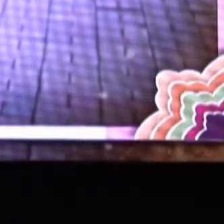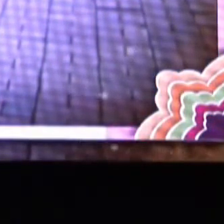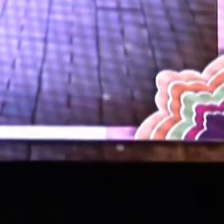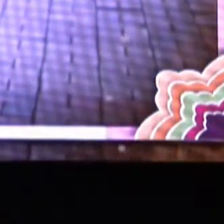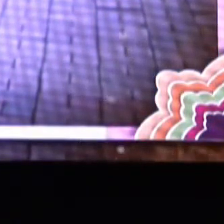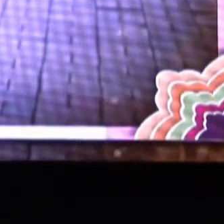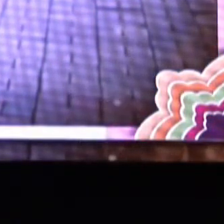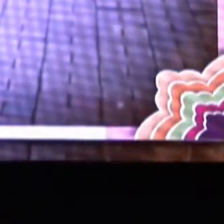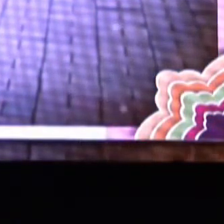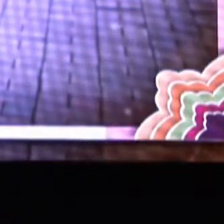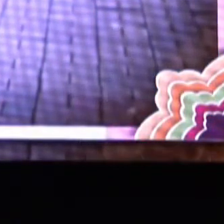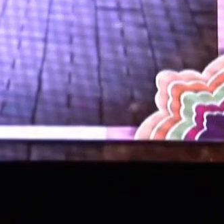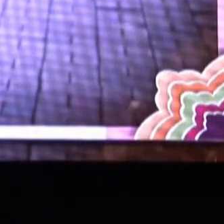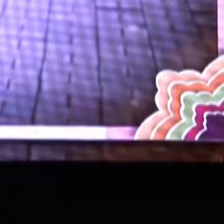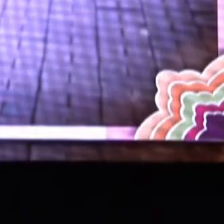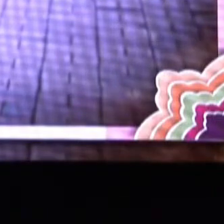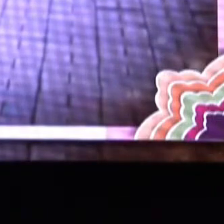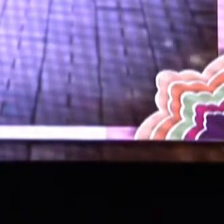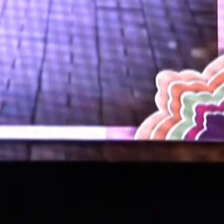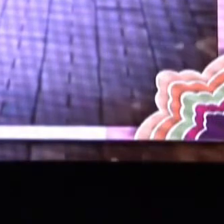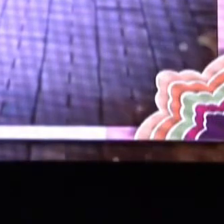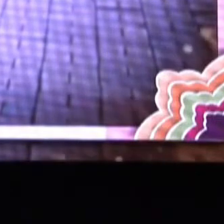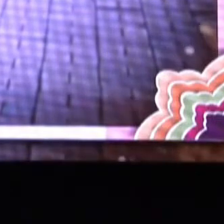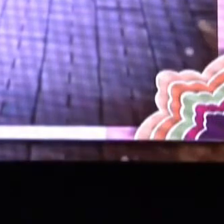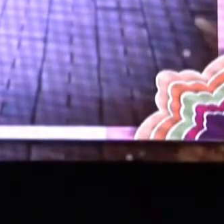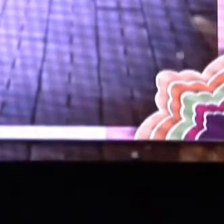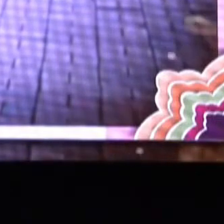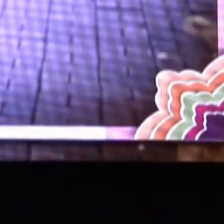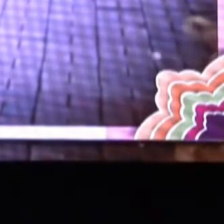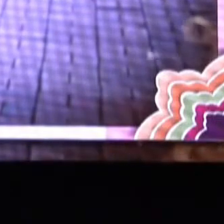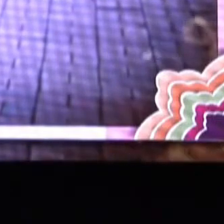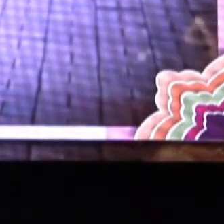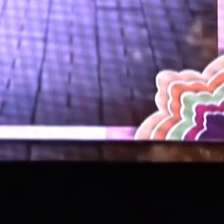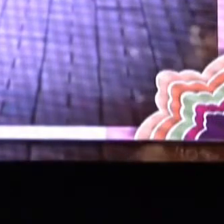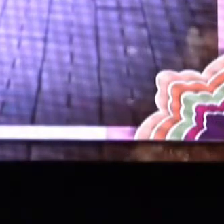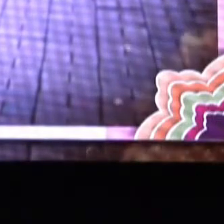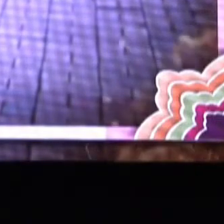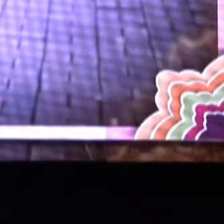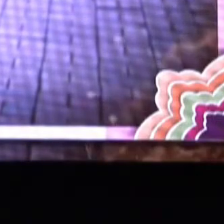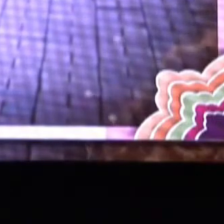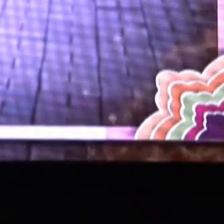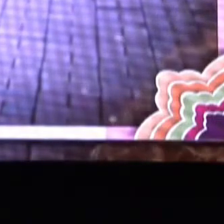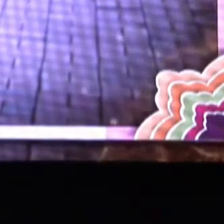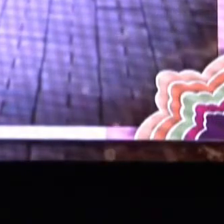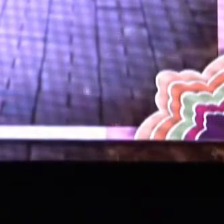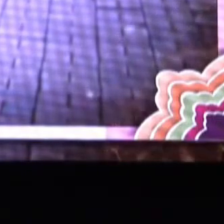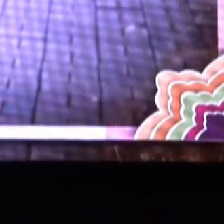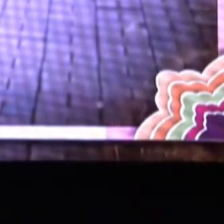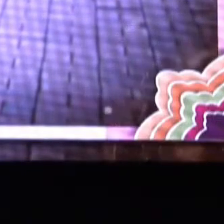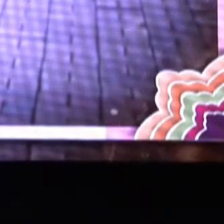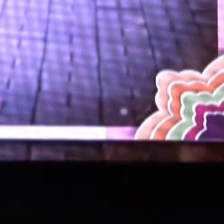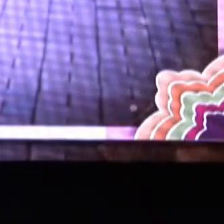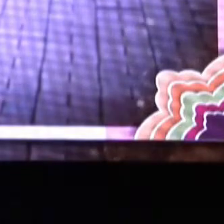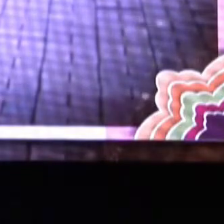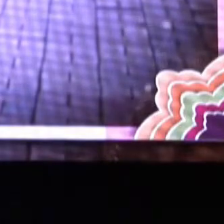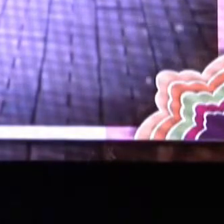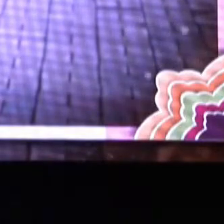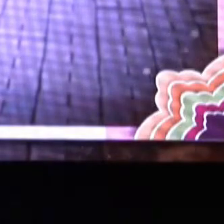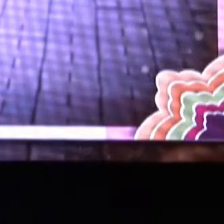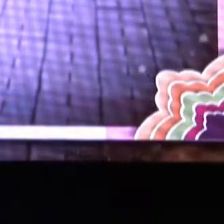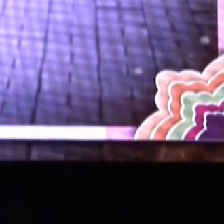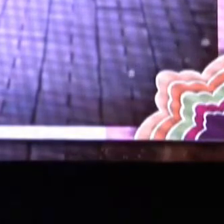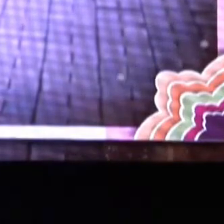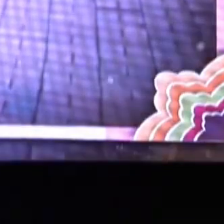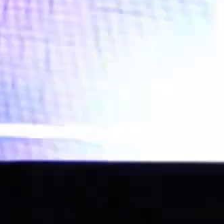바라오며 하시는 사업 번창하시기를 기원합니다. 새해 복 많이 받으세요.